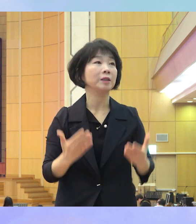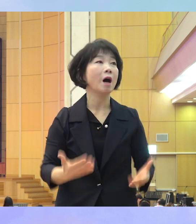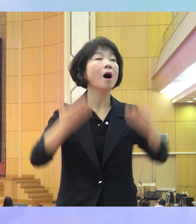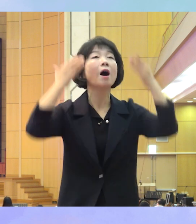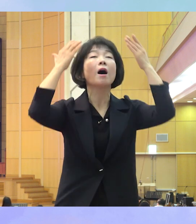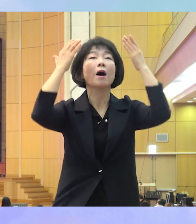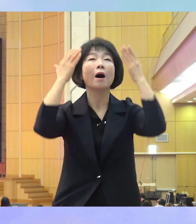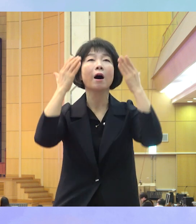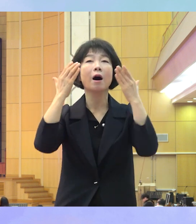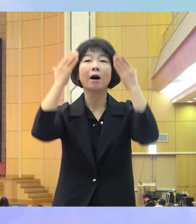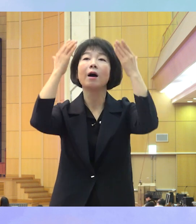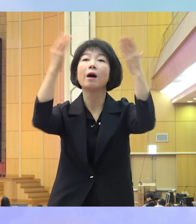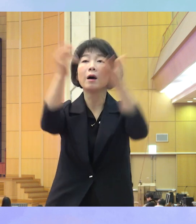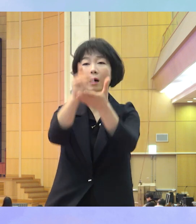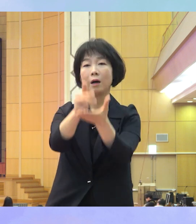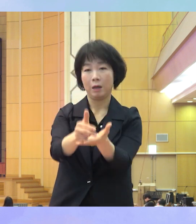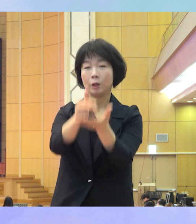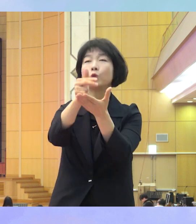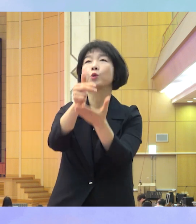찬양합니다.